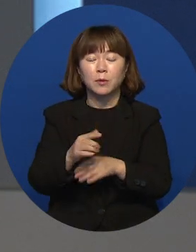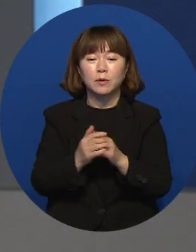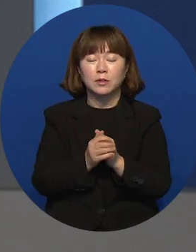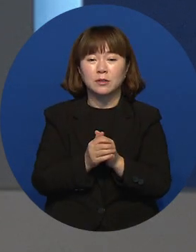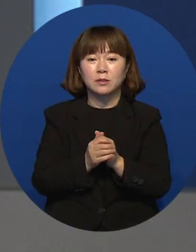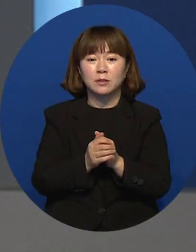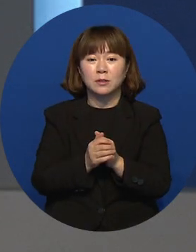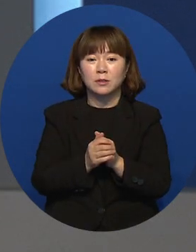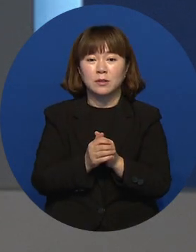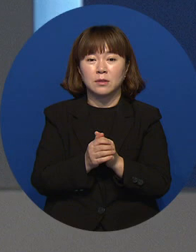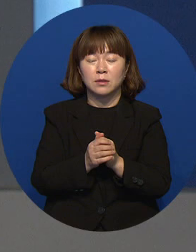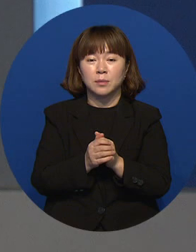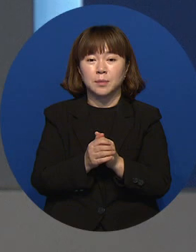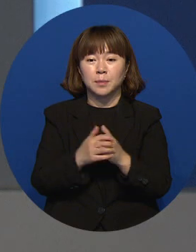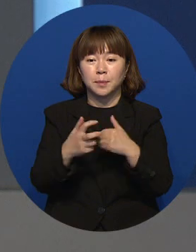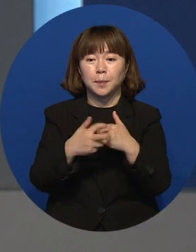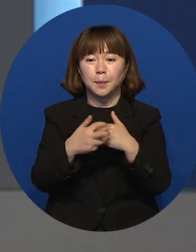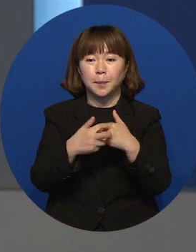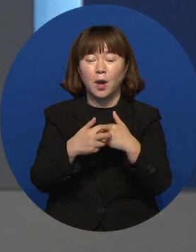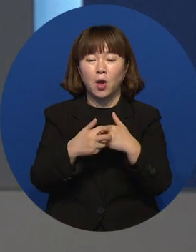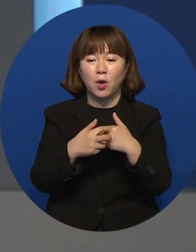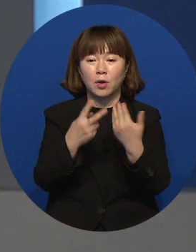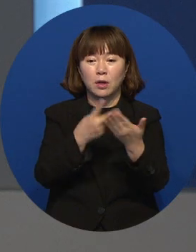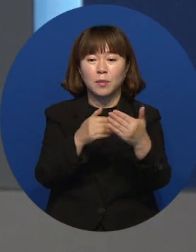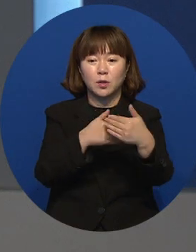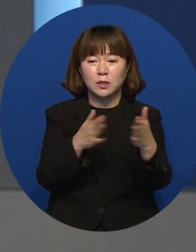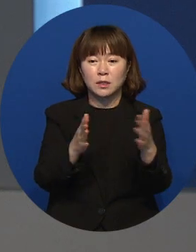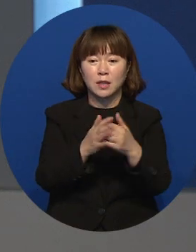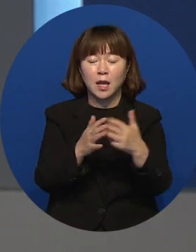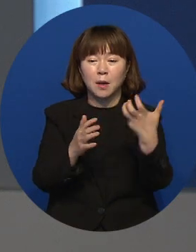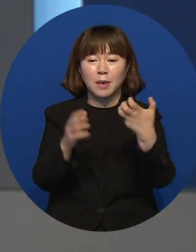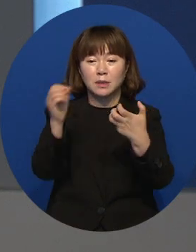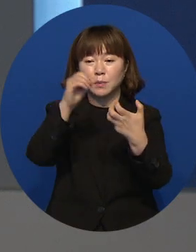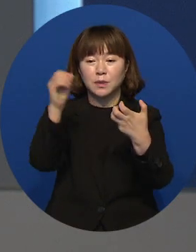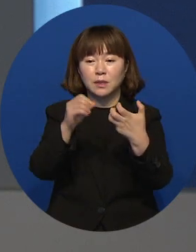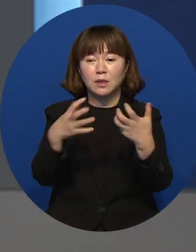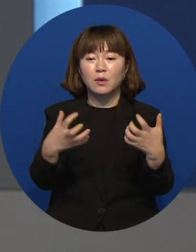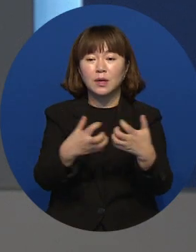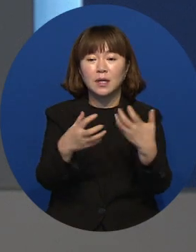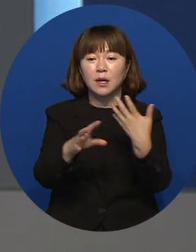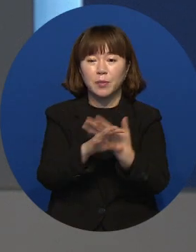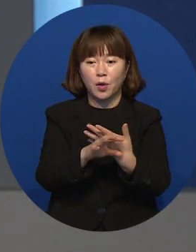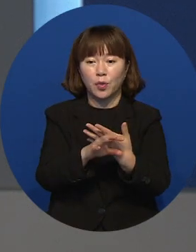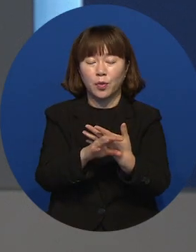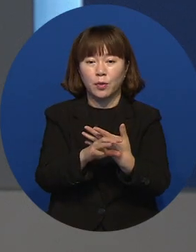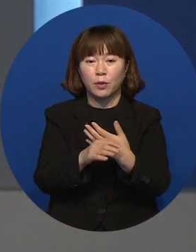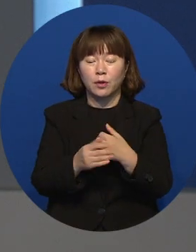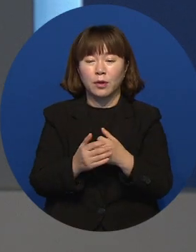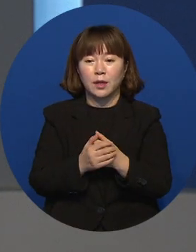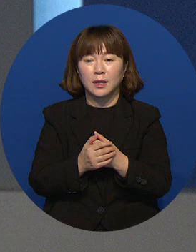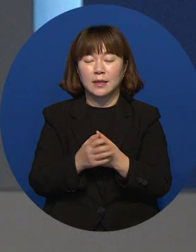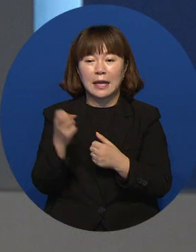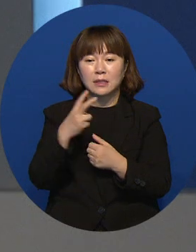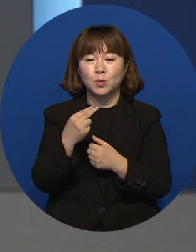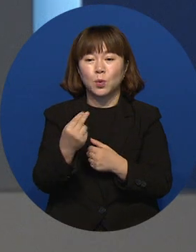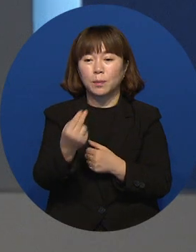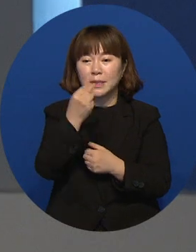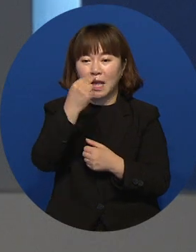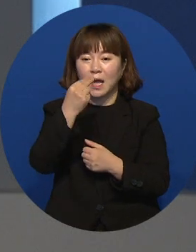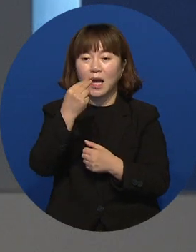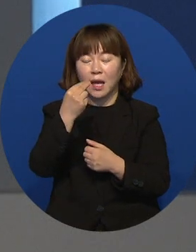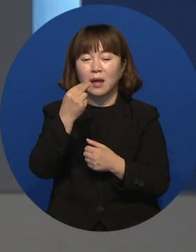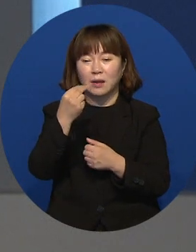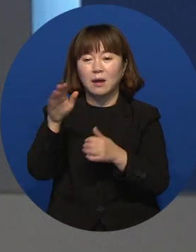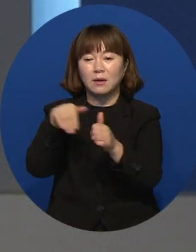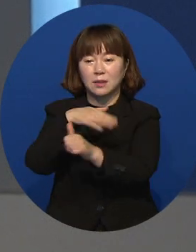들어서 병실이 있는데 병실에 80퍼센트 이상이 넘어선다 그러면 이제 다시 비상 사태로 이렇게 또 전환하는 그런 계획도